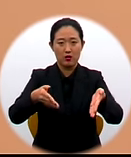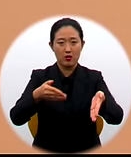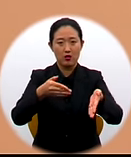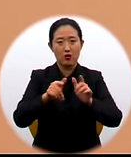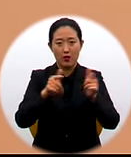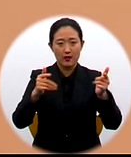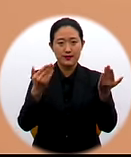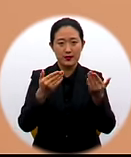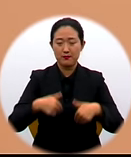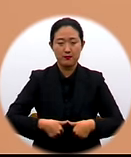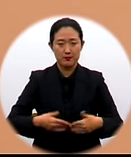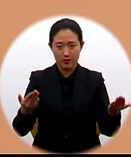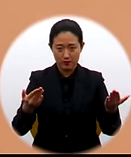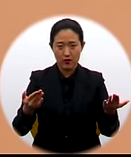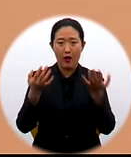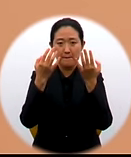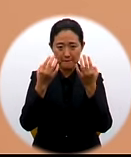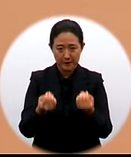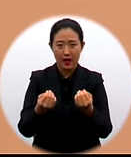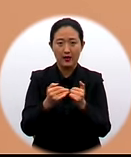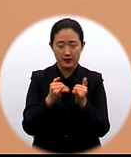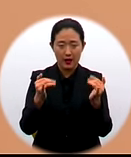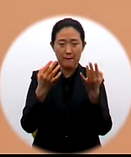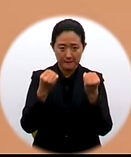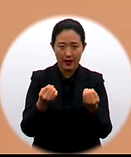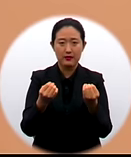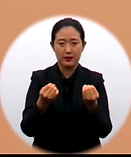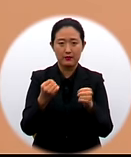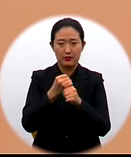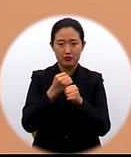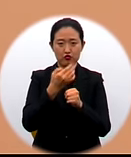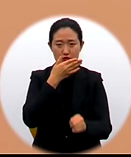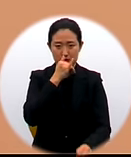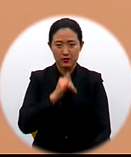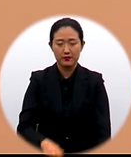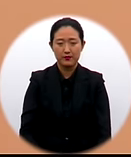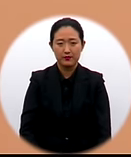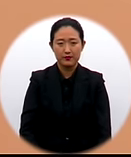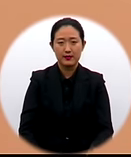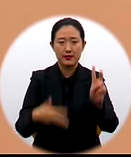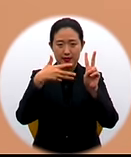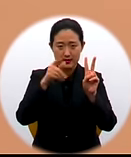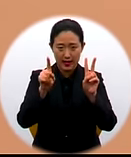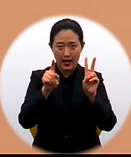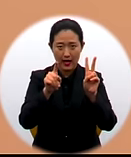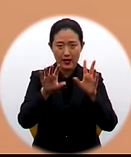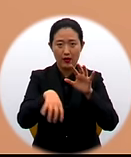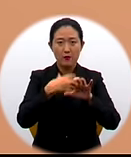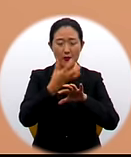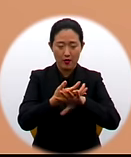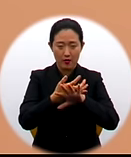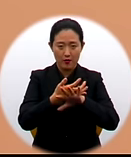생산성이 향상되고 굉장히 많은 양의 생산, 그러니까 대량 생산이 가능해집니다. 사실상 2차 산업혁명의 대표적인 키워드